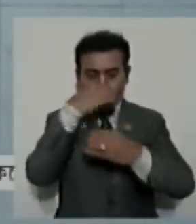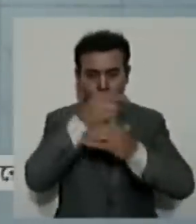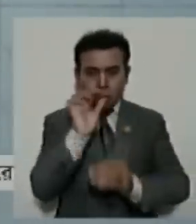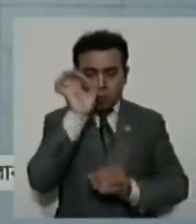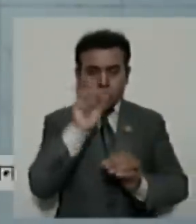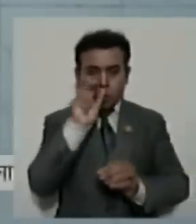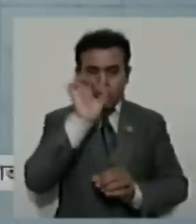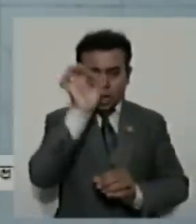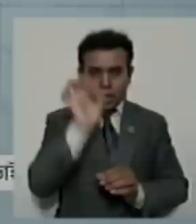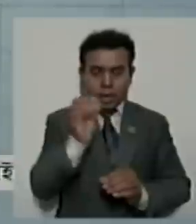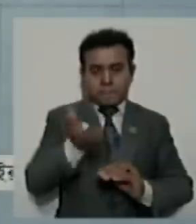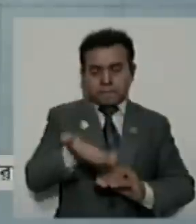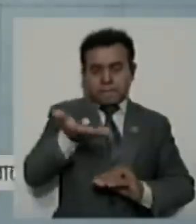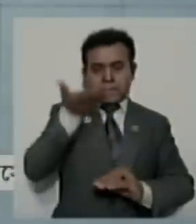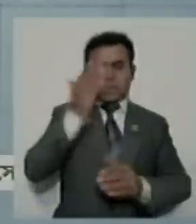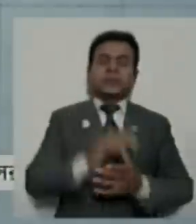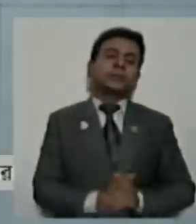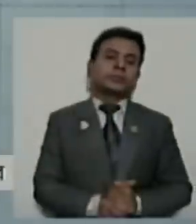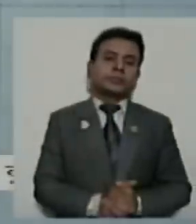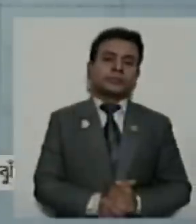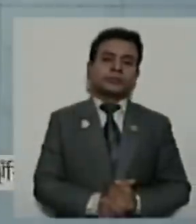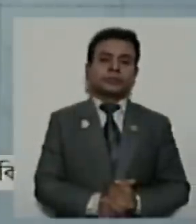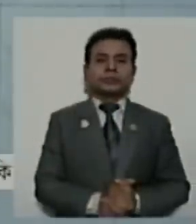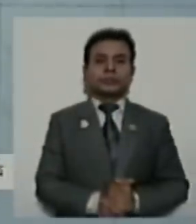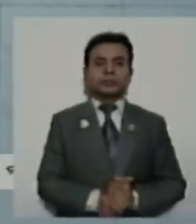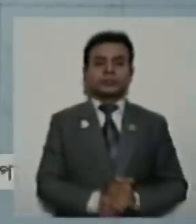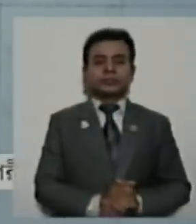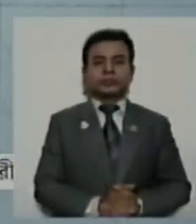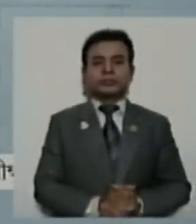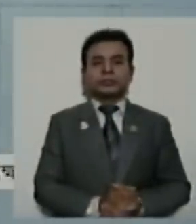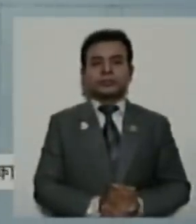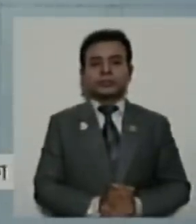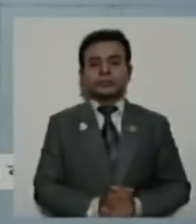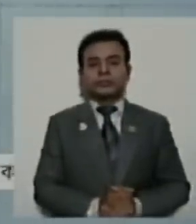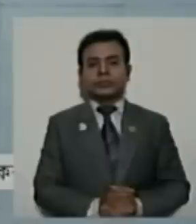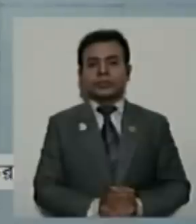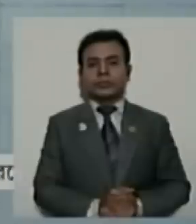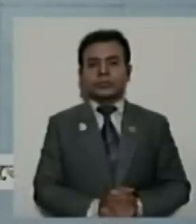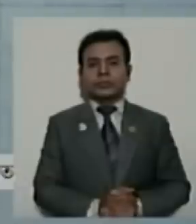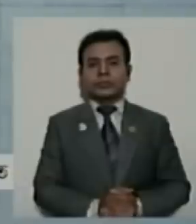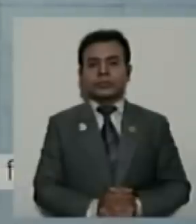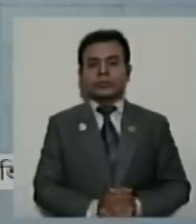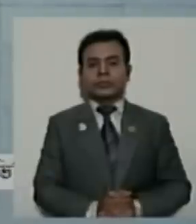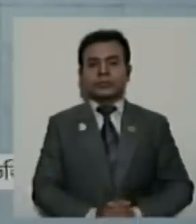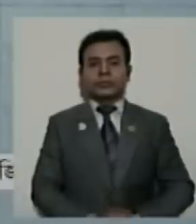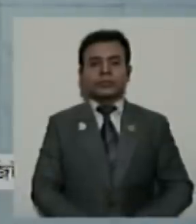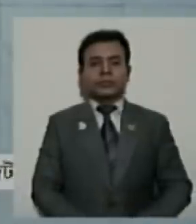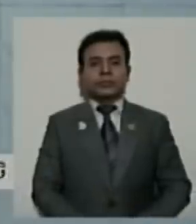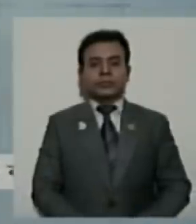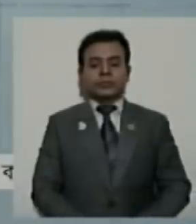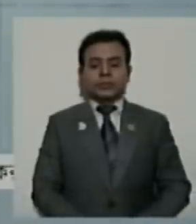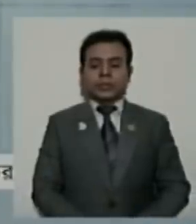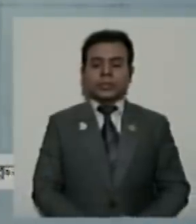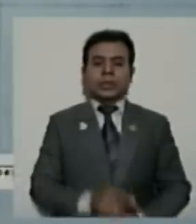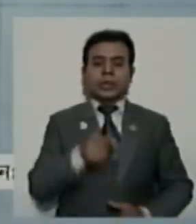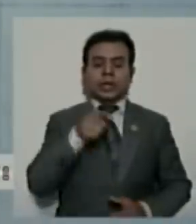আইসোলেশনে আছে 150 জন গত 24 ঘন্টায় এবং মোট আইসোলেশনে আছেন বর্তমানে 900 জন। আইসোলেশন থেকে